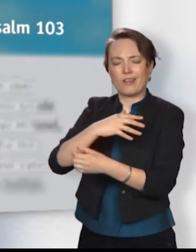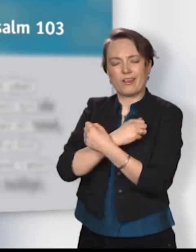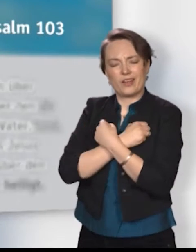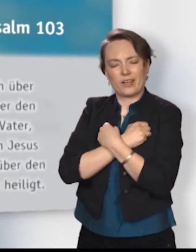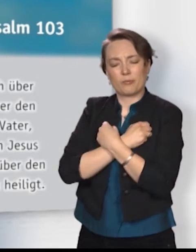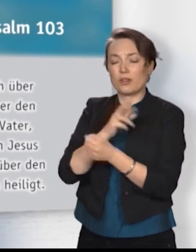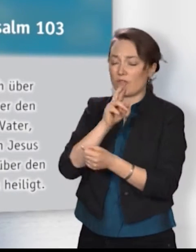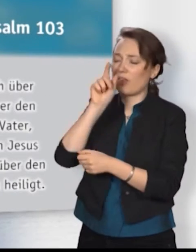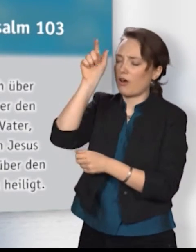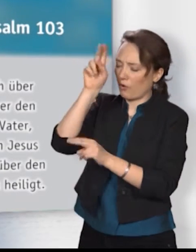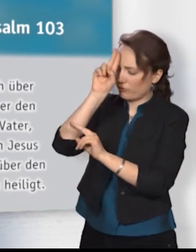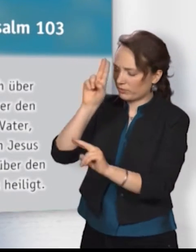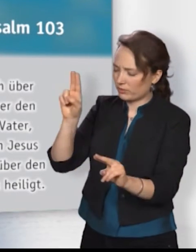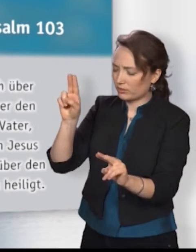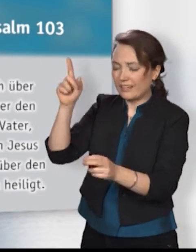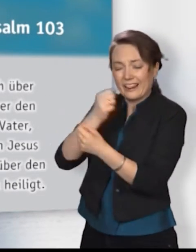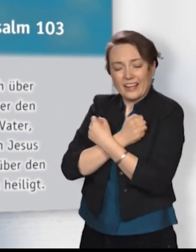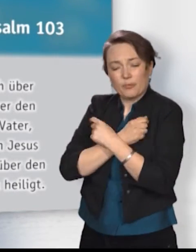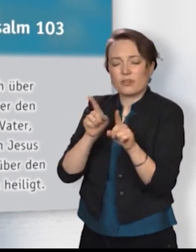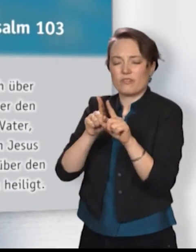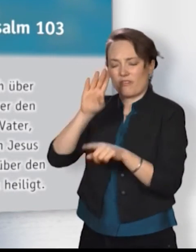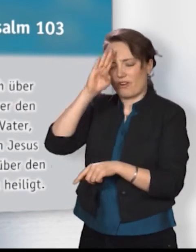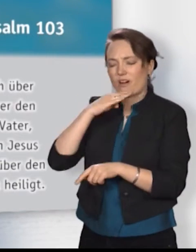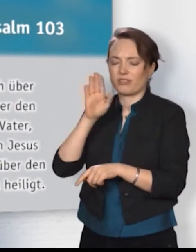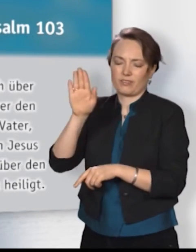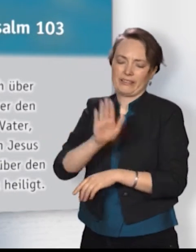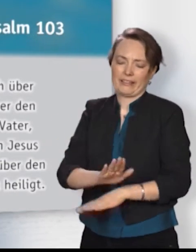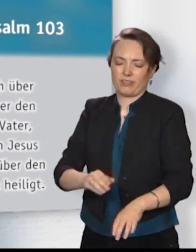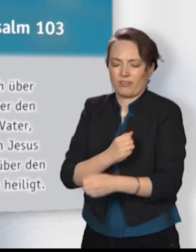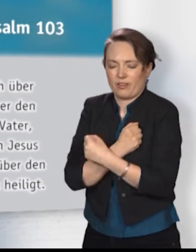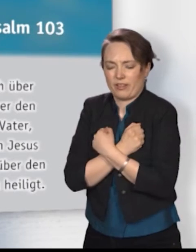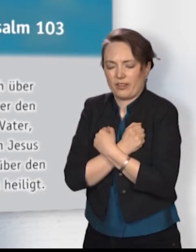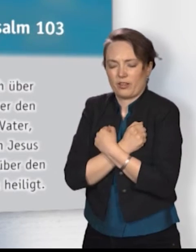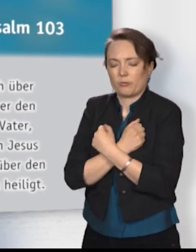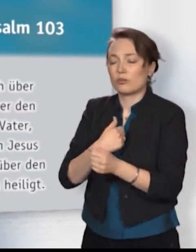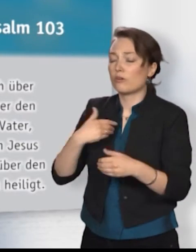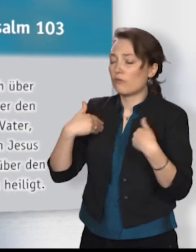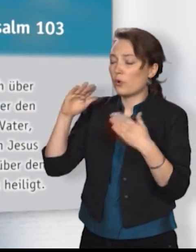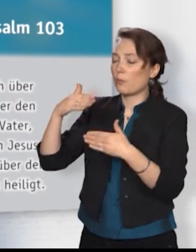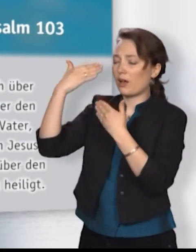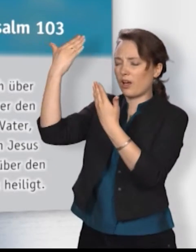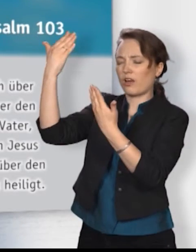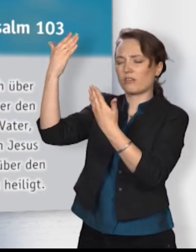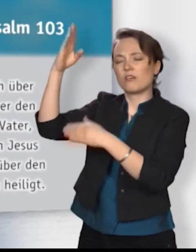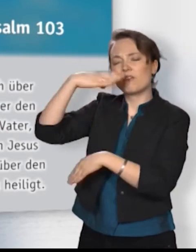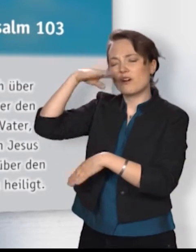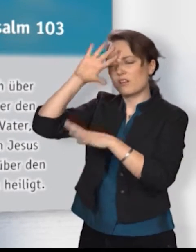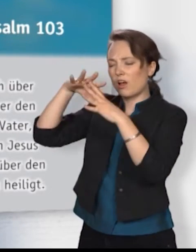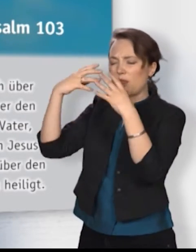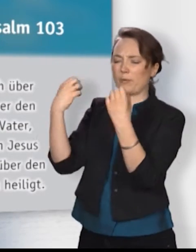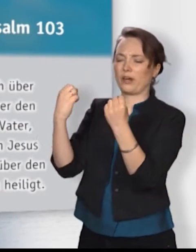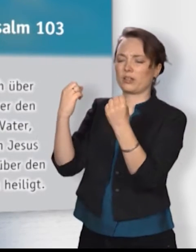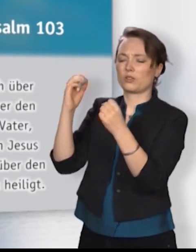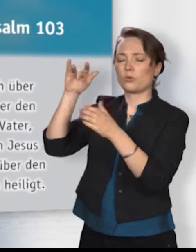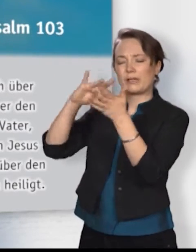Kinder. Ich freue mich über den Herrn, über den allmächtigen Vater, über den Sohn Jesus Christus